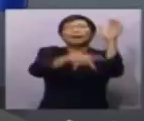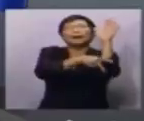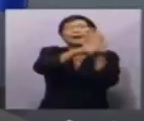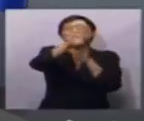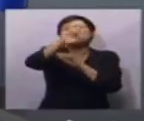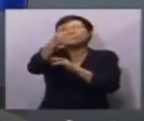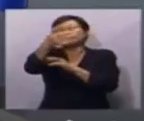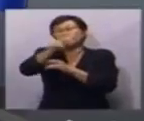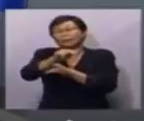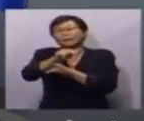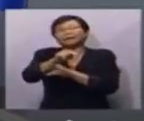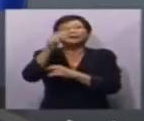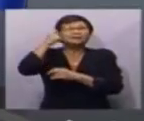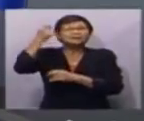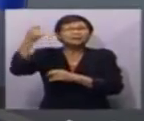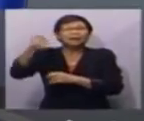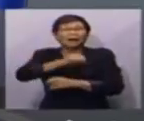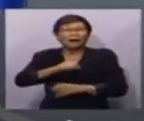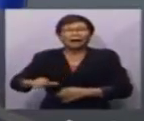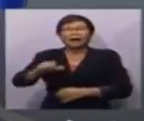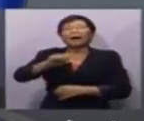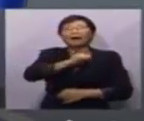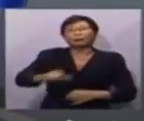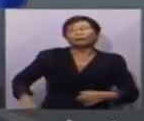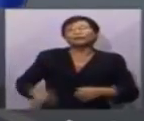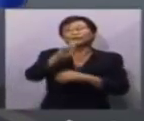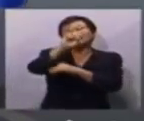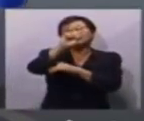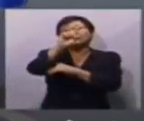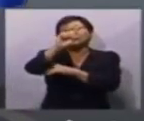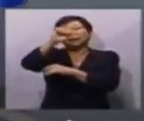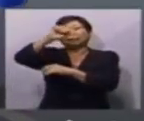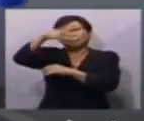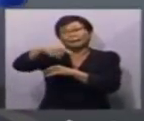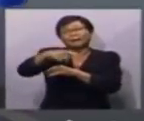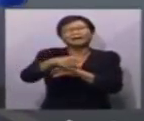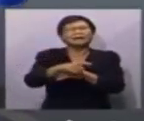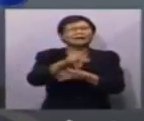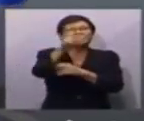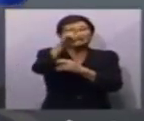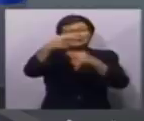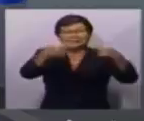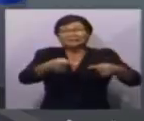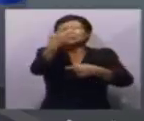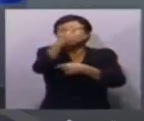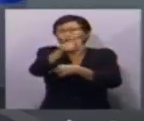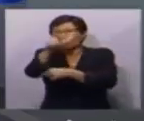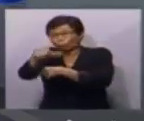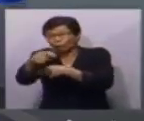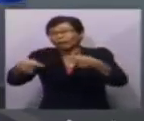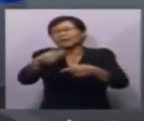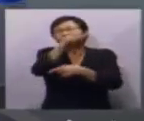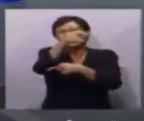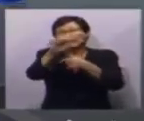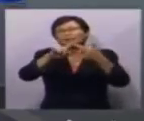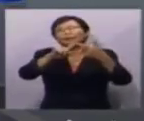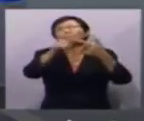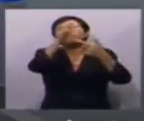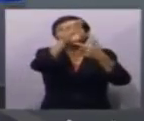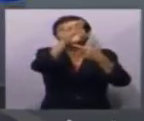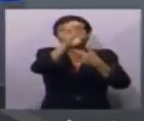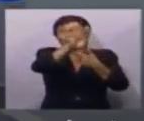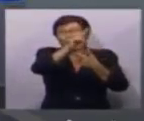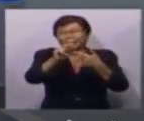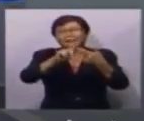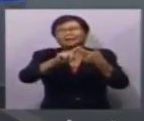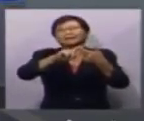Bagan, Setiausaha Agong DAP Lim Guan Eng dicabar tiga calon iaitu Lee Beng Seng, BN, Koi Sing Bun,